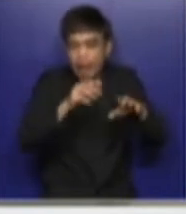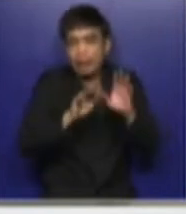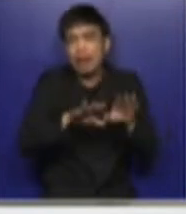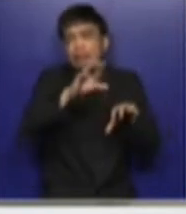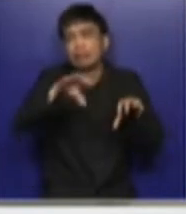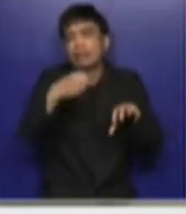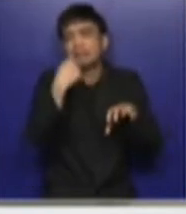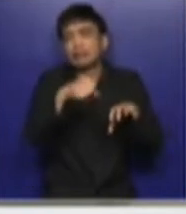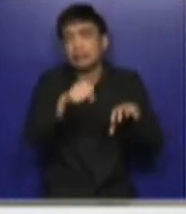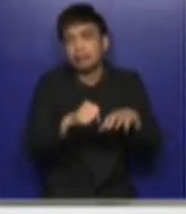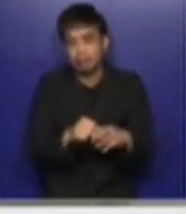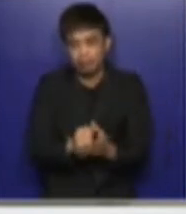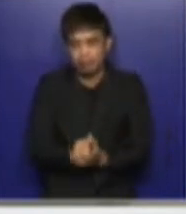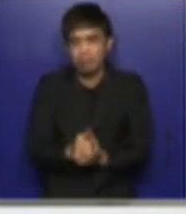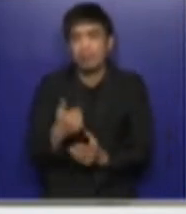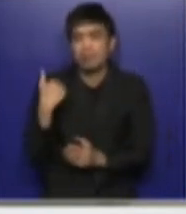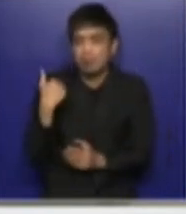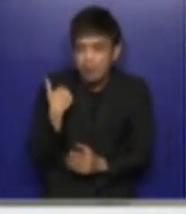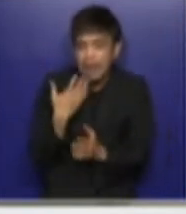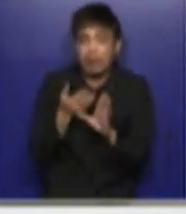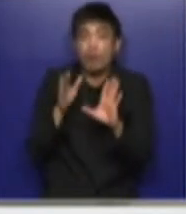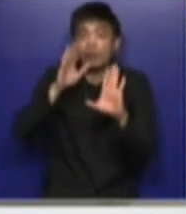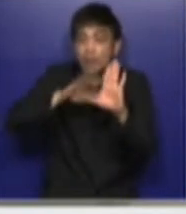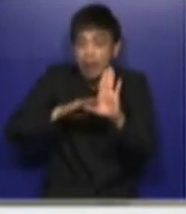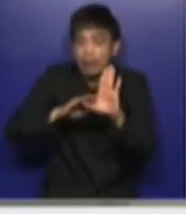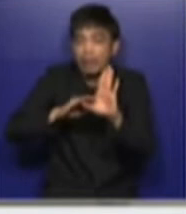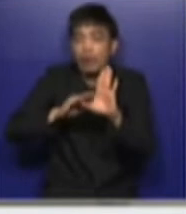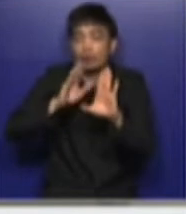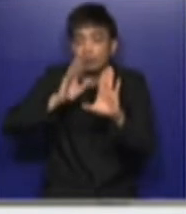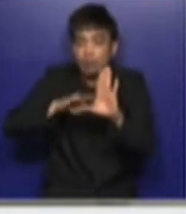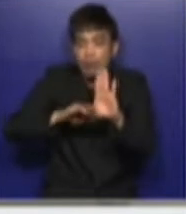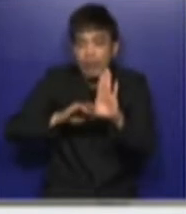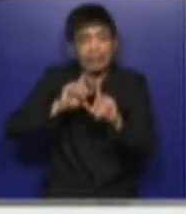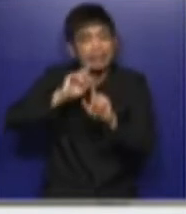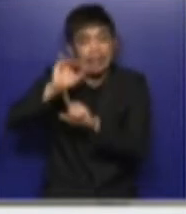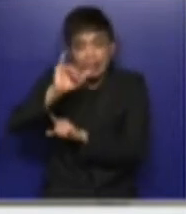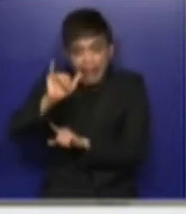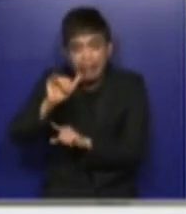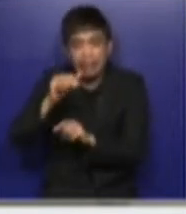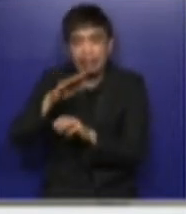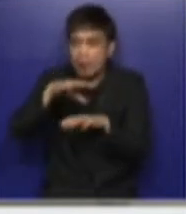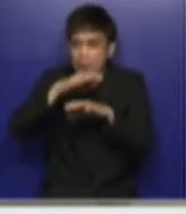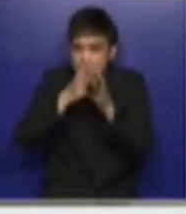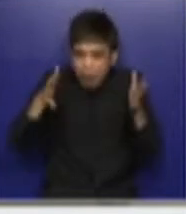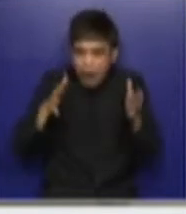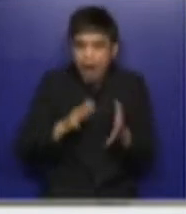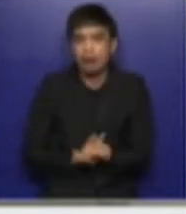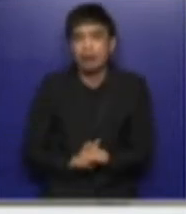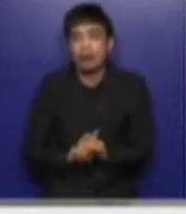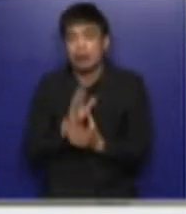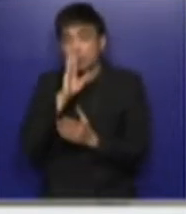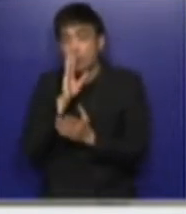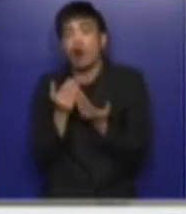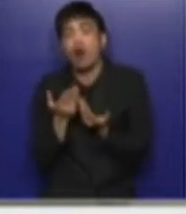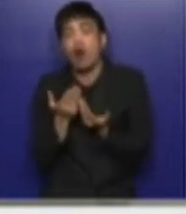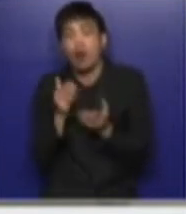านที่ยังไม่ได้ขึ้นทะเบียนซึ่งมีมากกว่า 5,000 แห่งนะคะและในระหว่างที่รอการขึ้นทะเบียนโบราณสถานเหล่านั้นก็อาจชำรุด